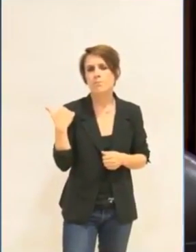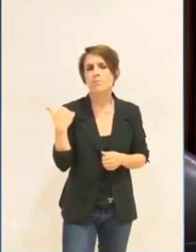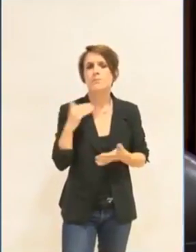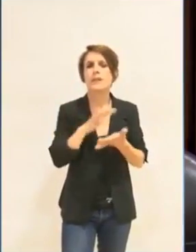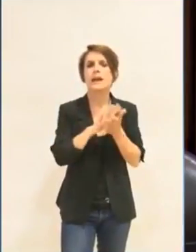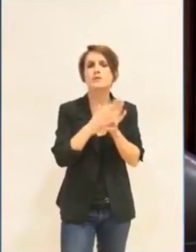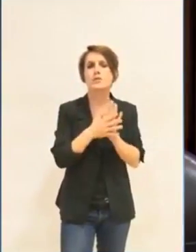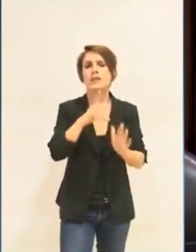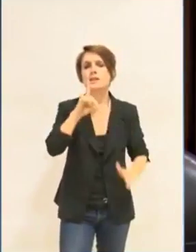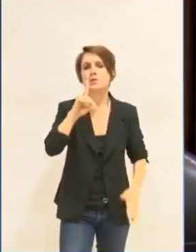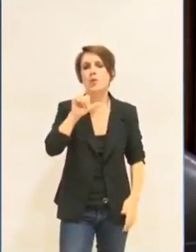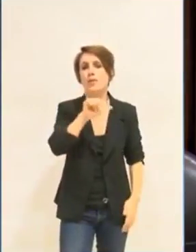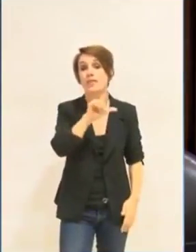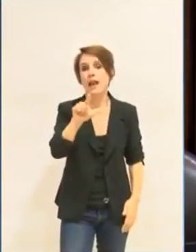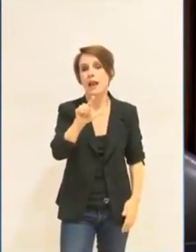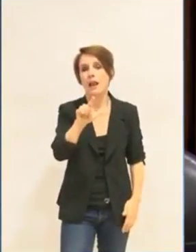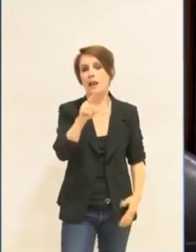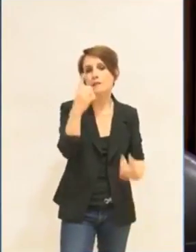tout à l'heure.